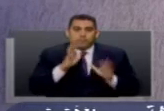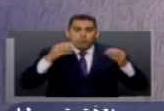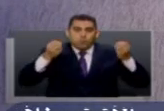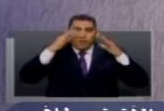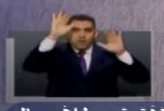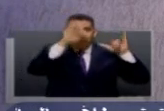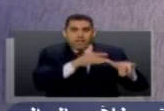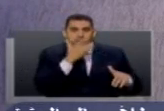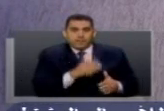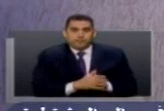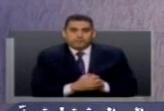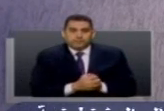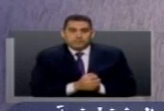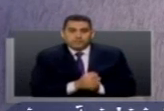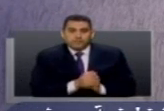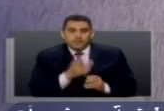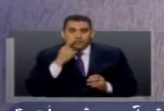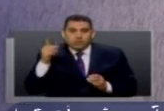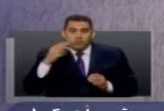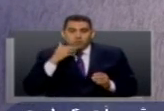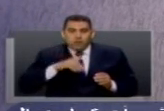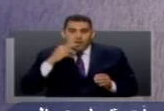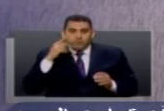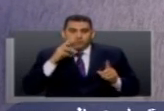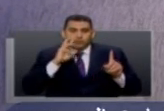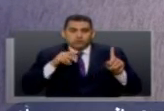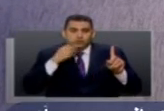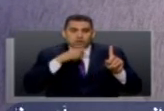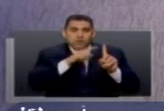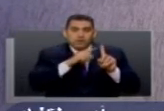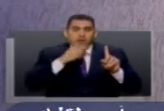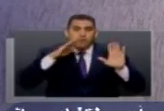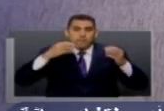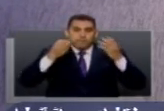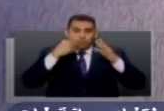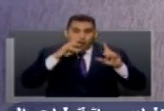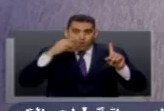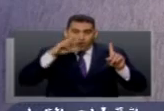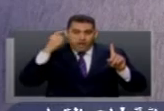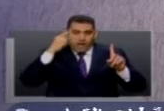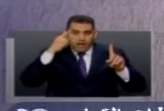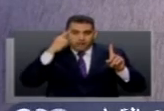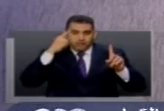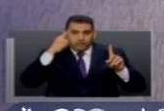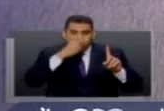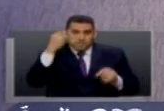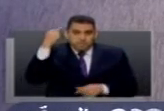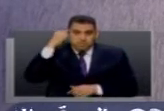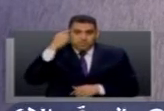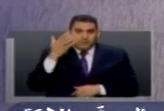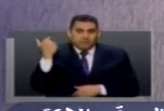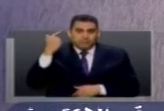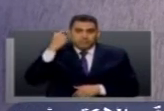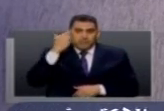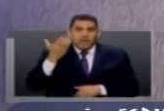توقف وهذا يرد على شبهه ان النبي صلى الله عليه واله وسلم كانت المعلومات عنده من فتره سابقه لانه